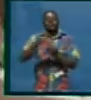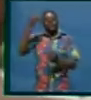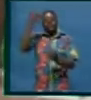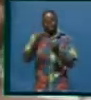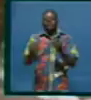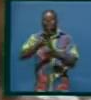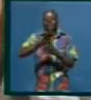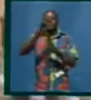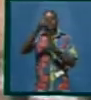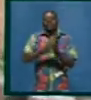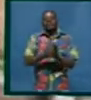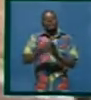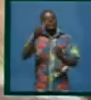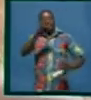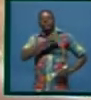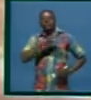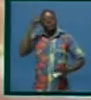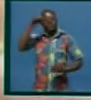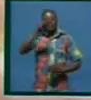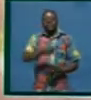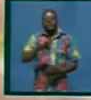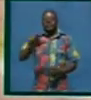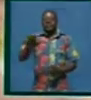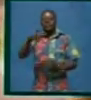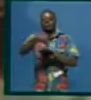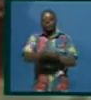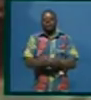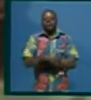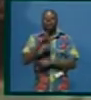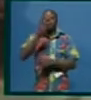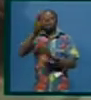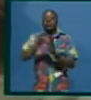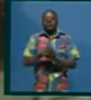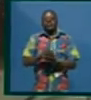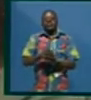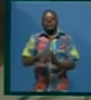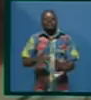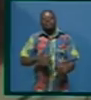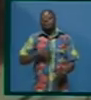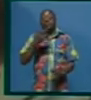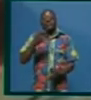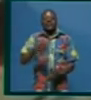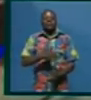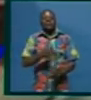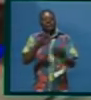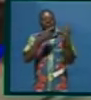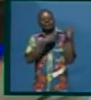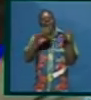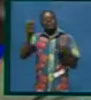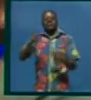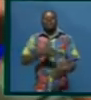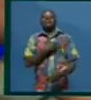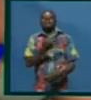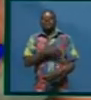formation civile et militaire de 45 jours. C'est vraiment d'avoir un sentiment de responsabilité, de joie, de dignité et